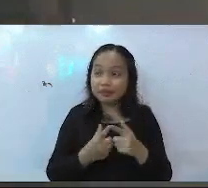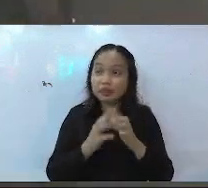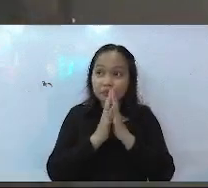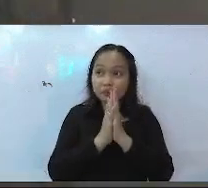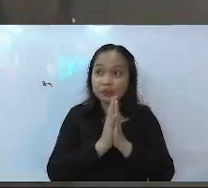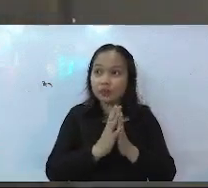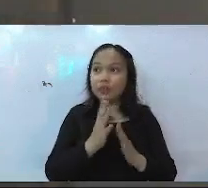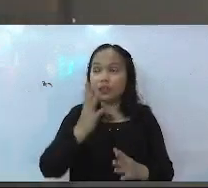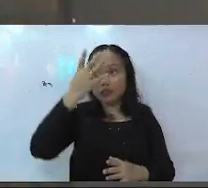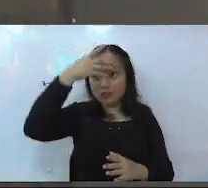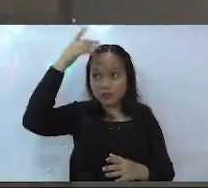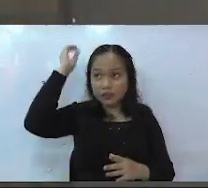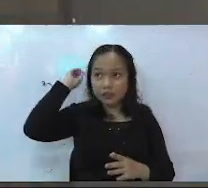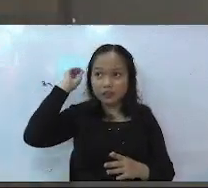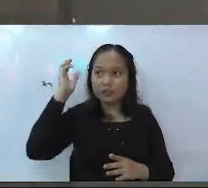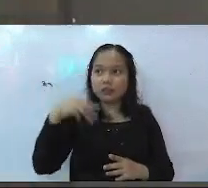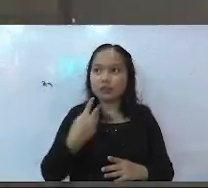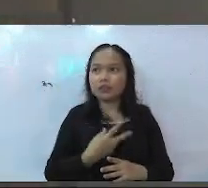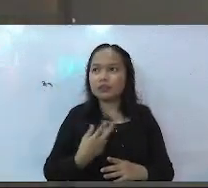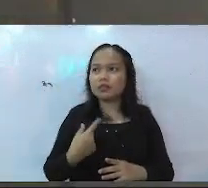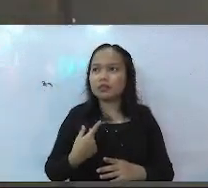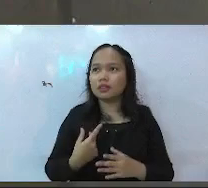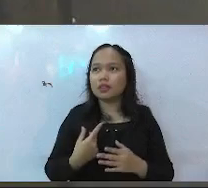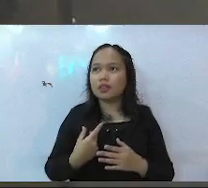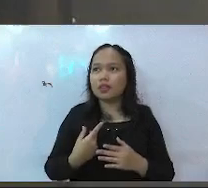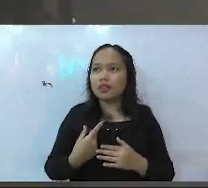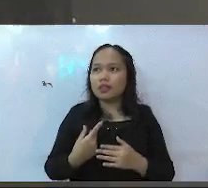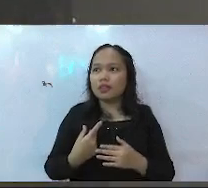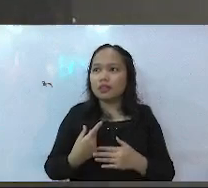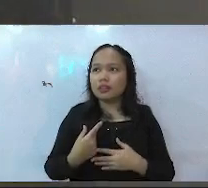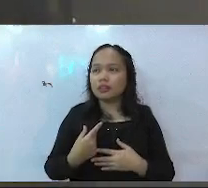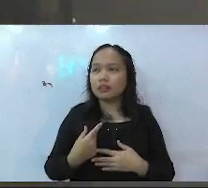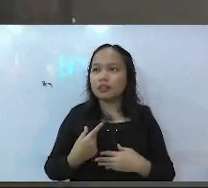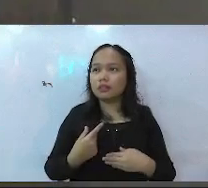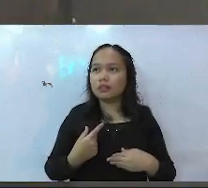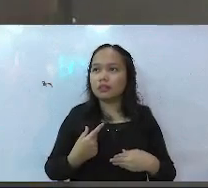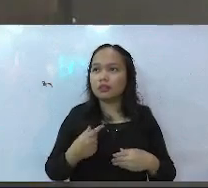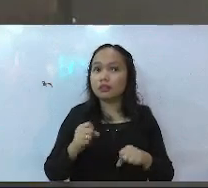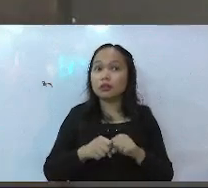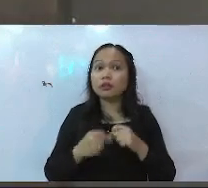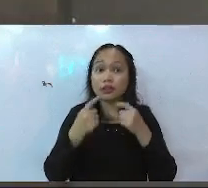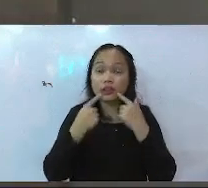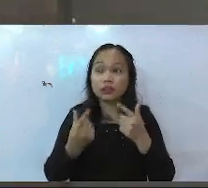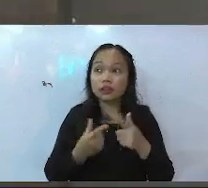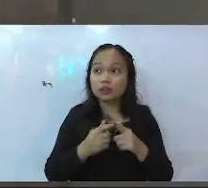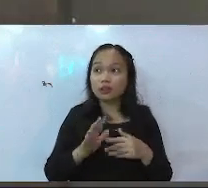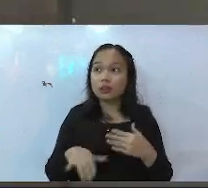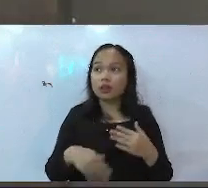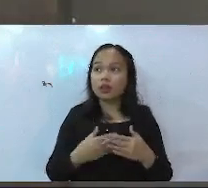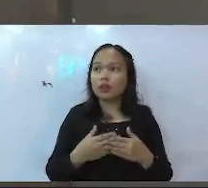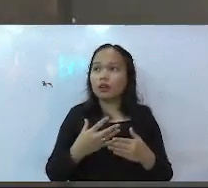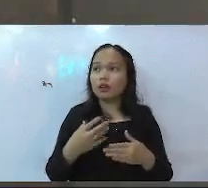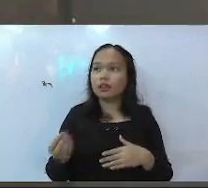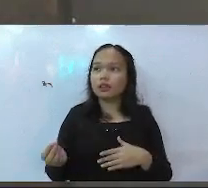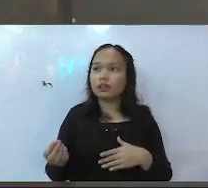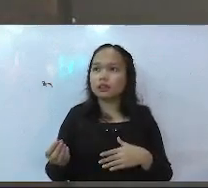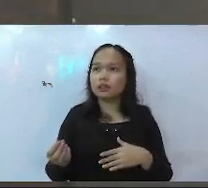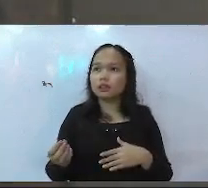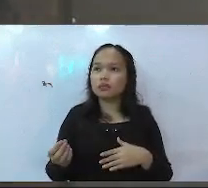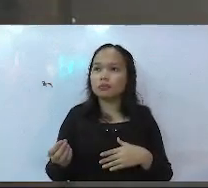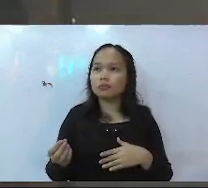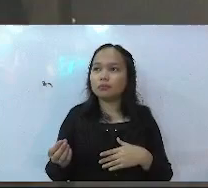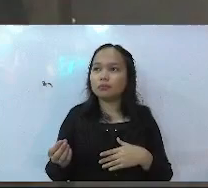Daniel aan yung mga puro reacts lang sila eh h sila Ayan so shoutout sa inyong lahat at ah Ikaw brother